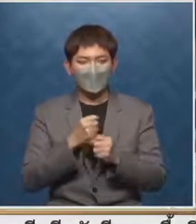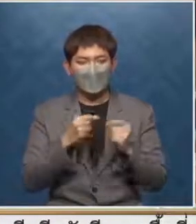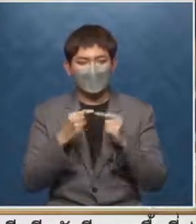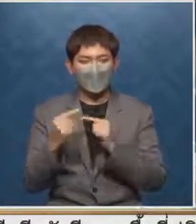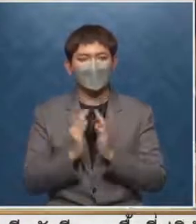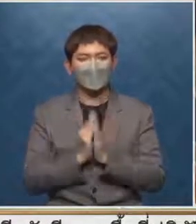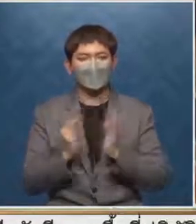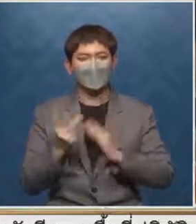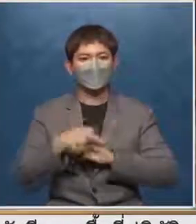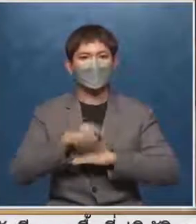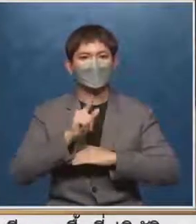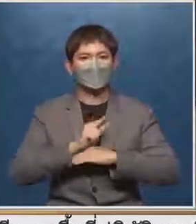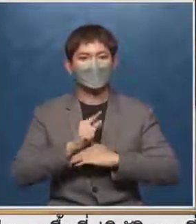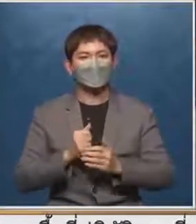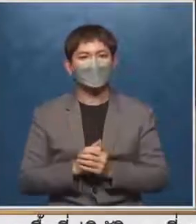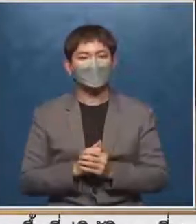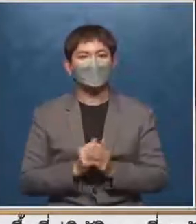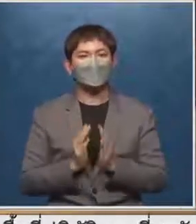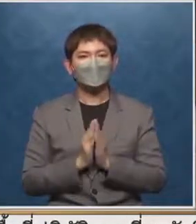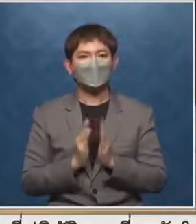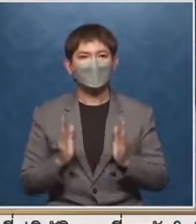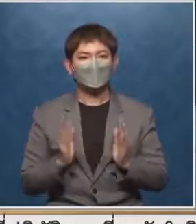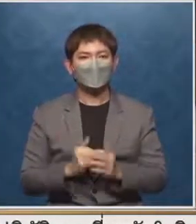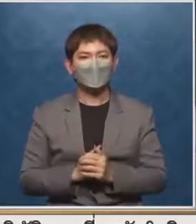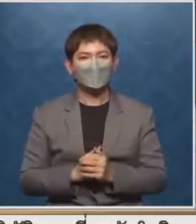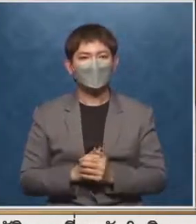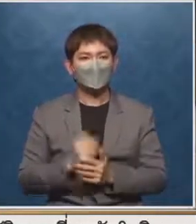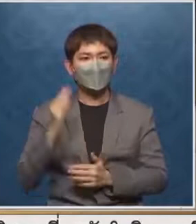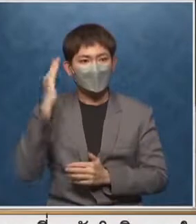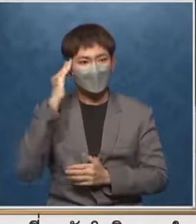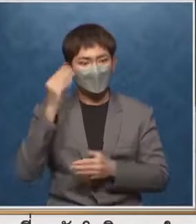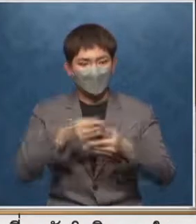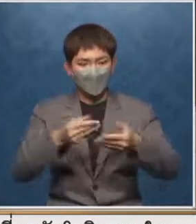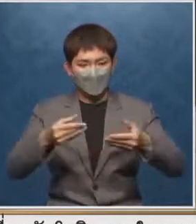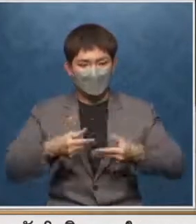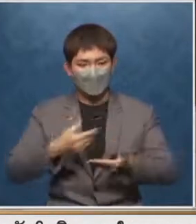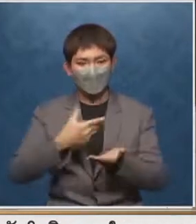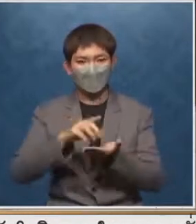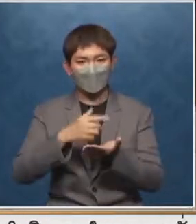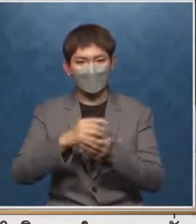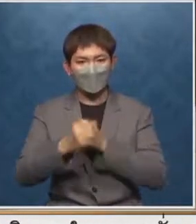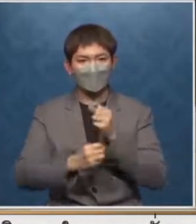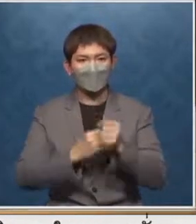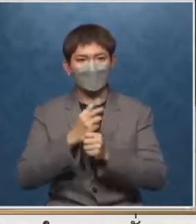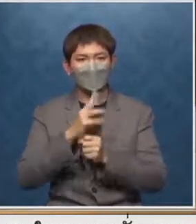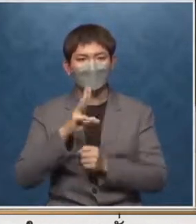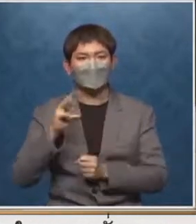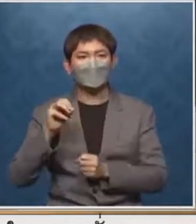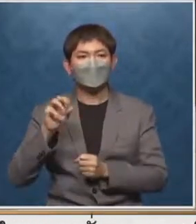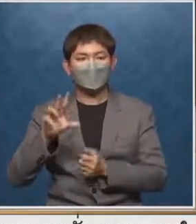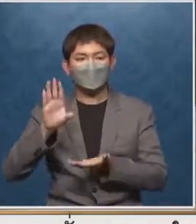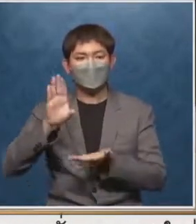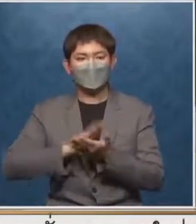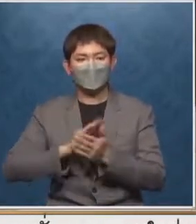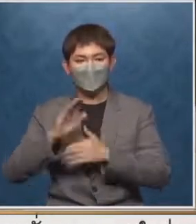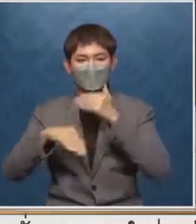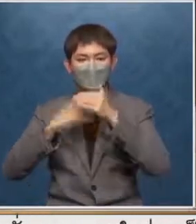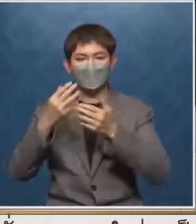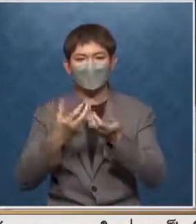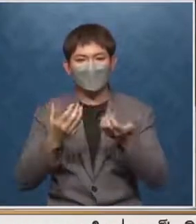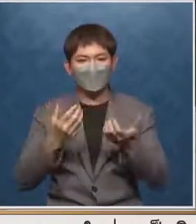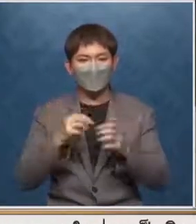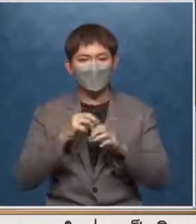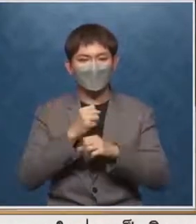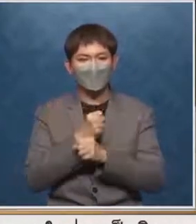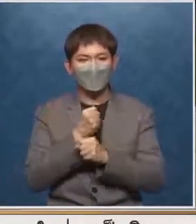ประธานครับ ครับขอบคุณมากครับรับทราบรายงานประจำปี2563กองทุนพัฒนาสื่อปลอดภัยสร้